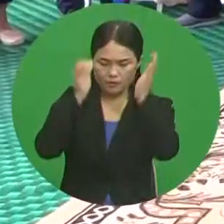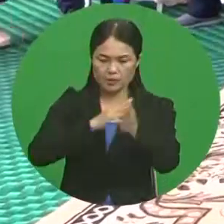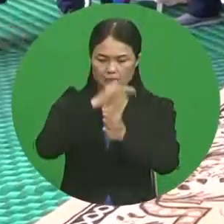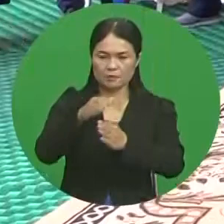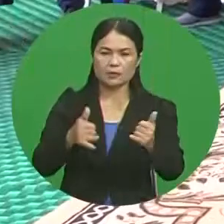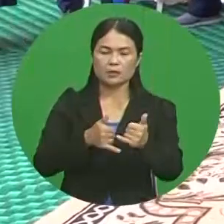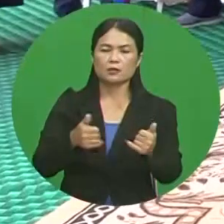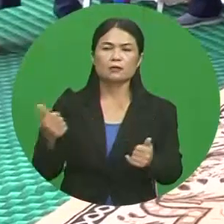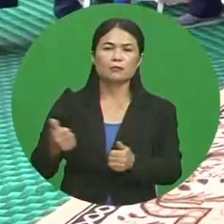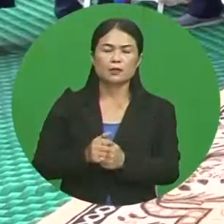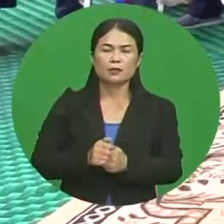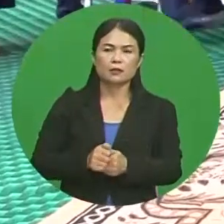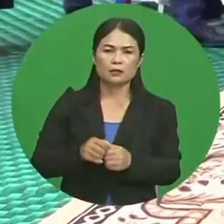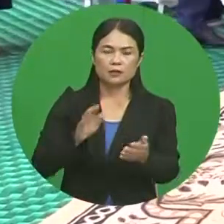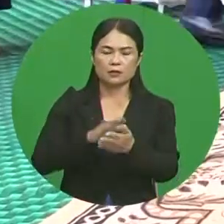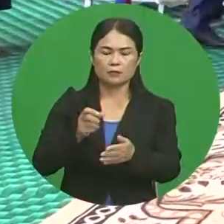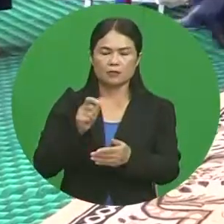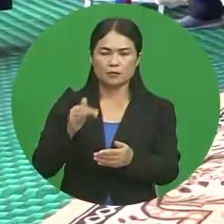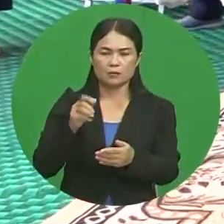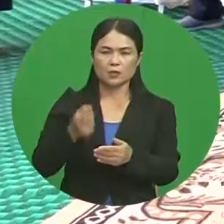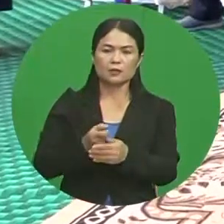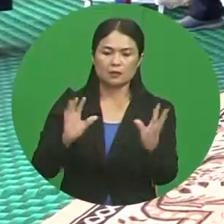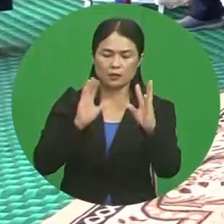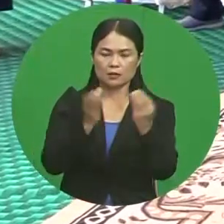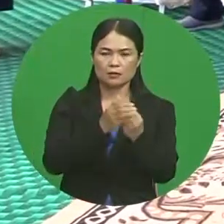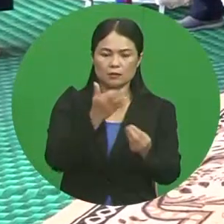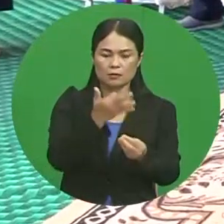នានានៅក្នុងវត្តសាលាអណ្ដែតសរុបចំនួន